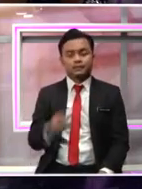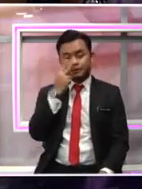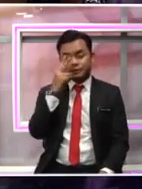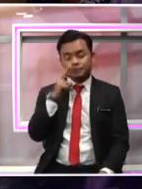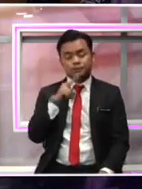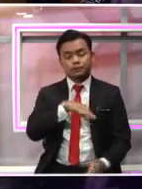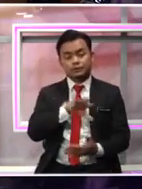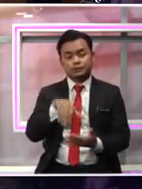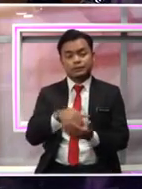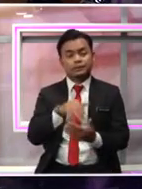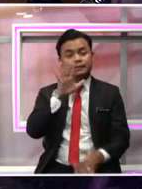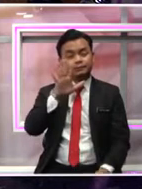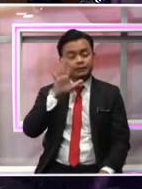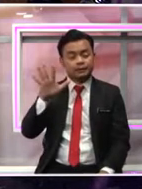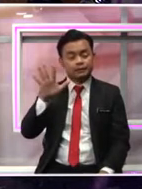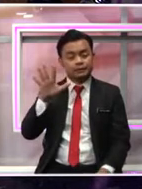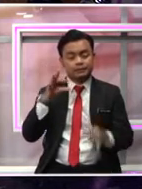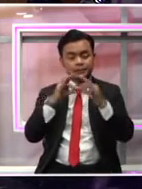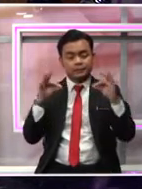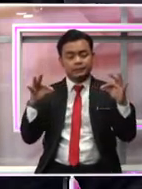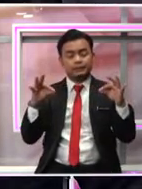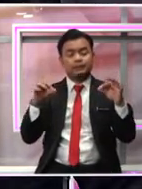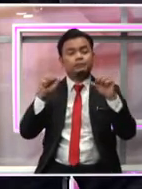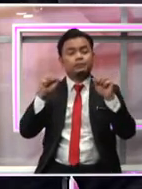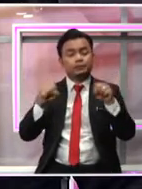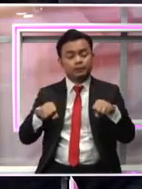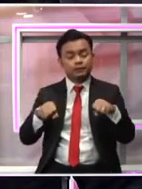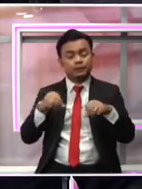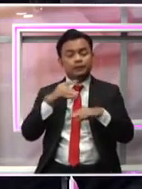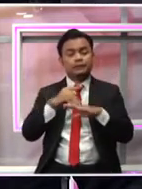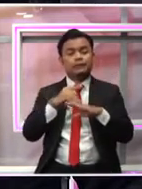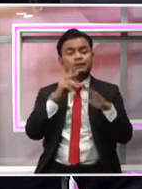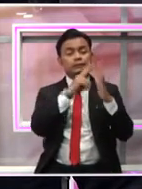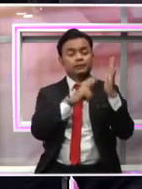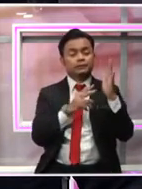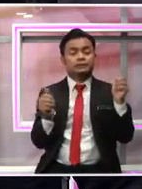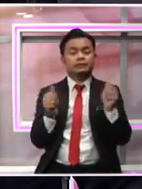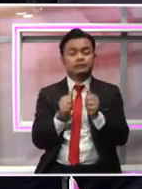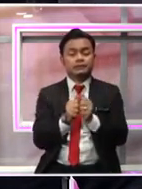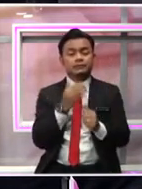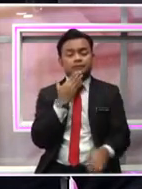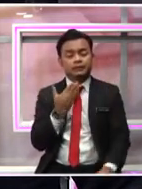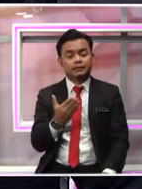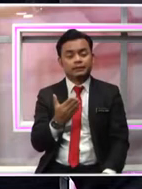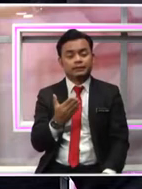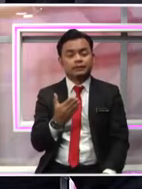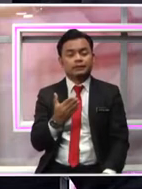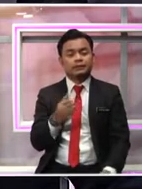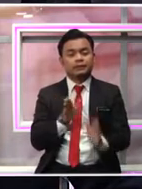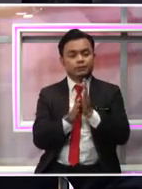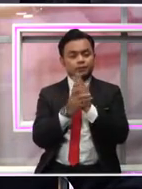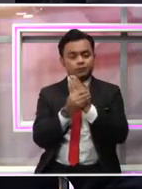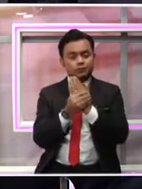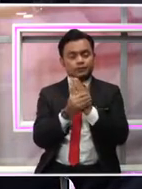55 ayat ini mampu dan boleh dibaca dengan baik oleh Annisa dan